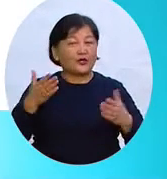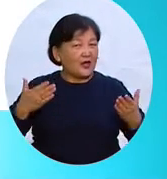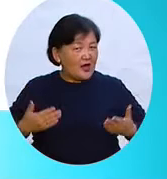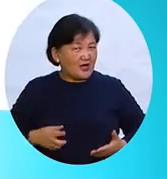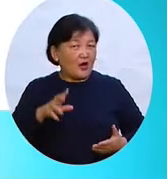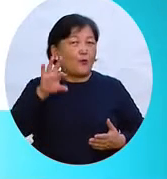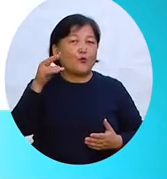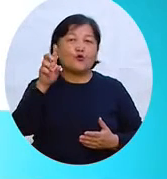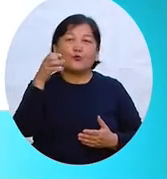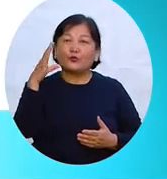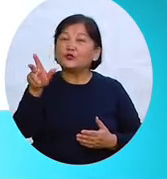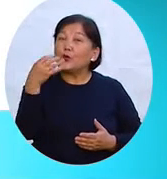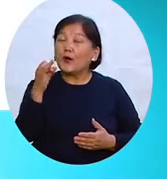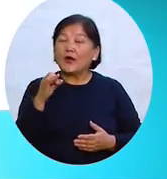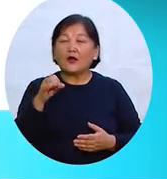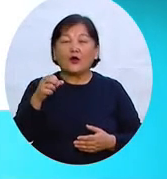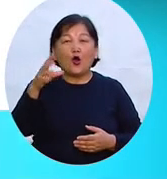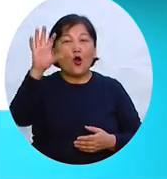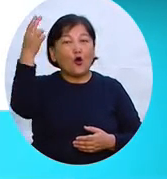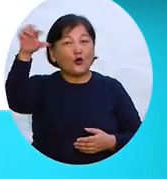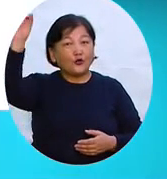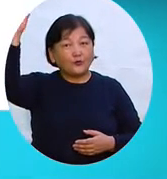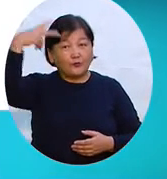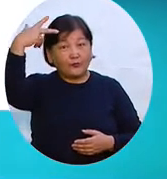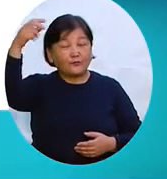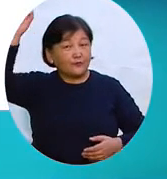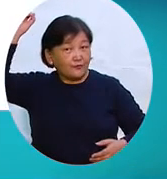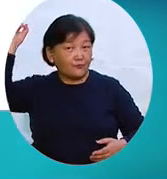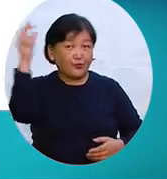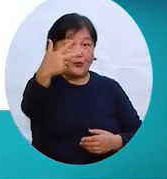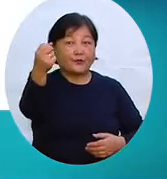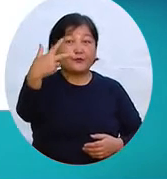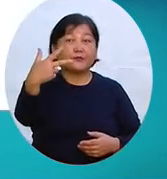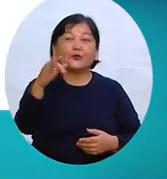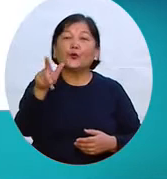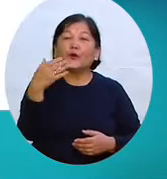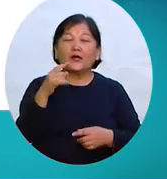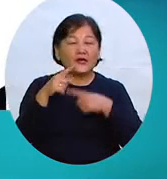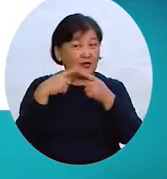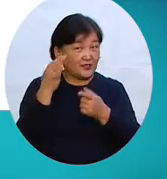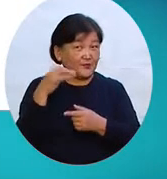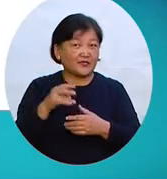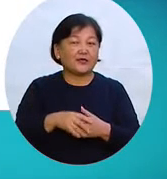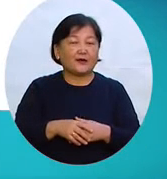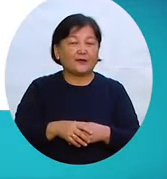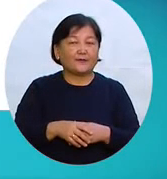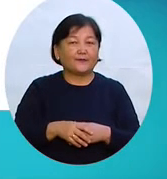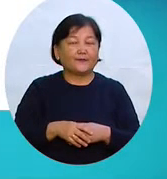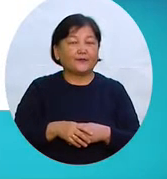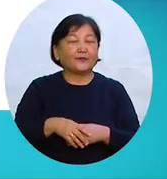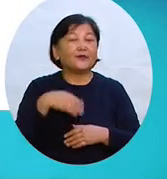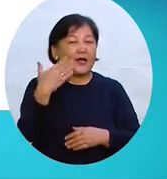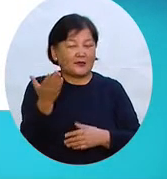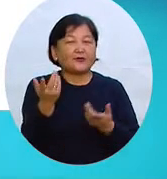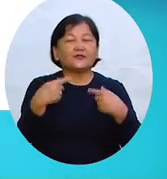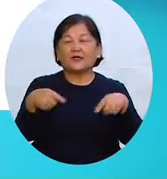байдаг тухай од харуулж буй тухай өгүүлж байна гэж хүүхдүүд тодорхойлж гаргаж ирсэн шүү хүүхдүүдээ. Та